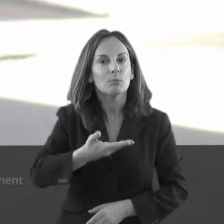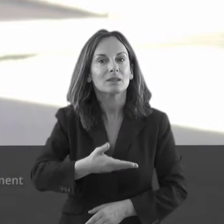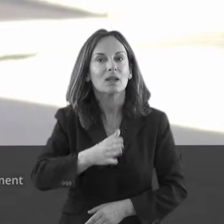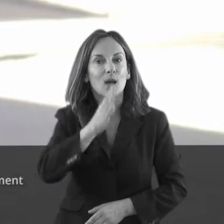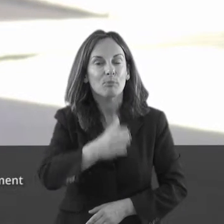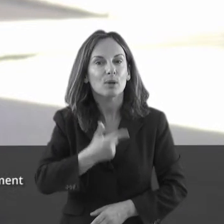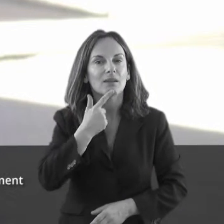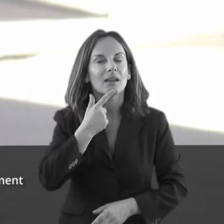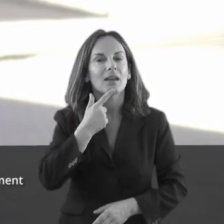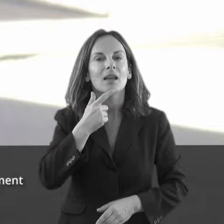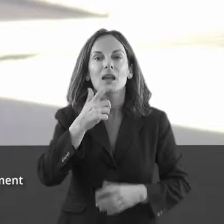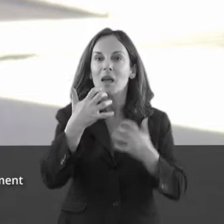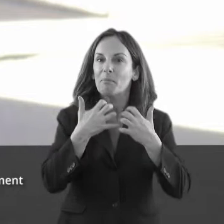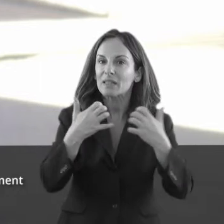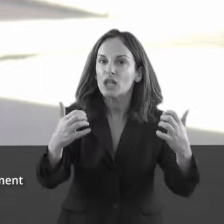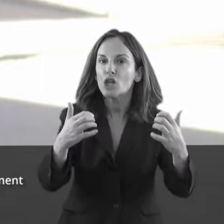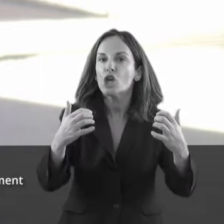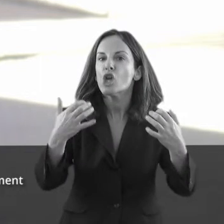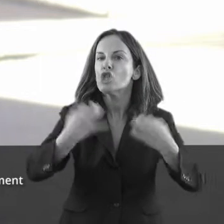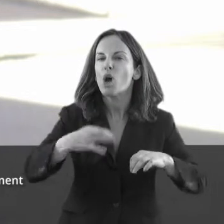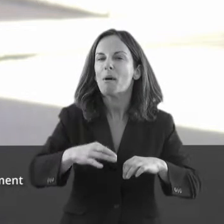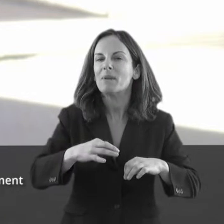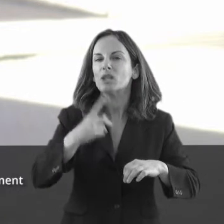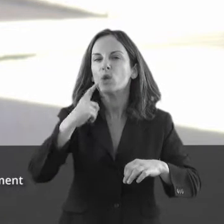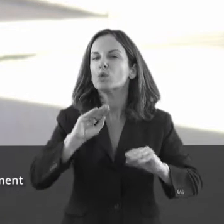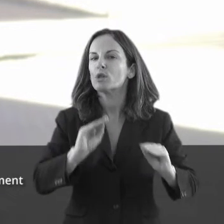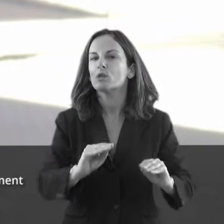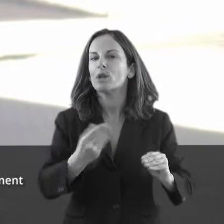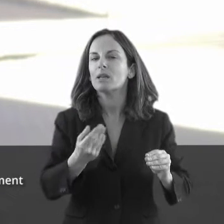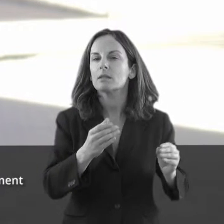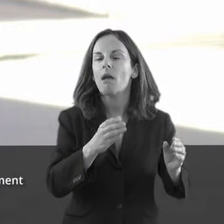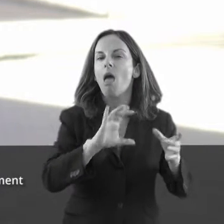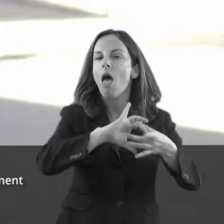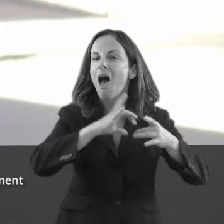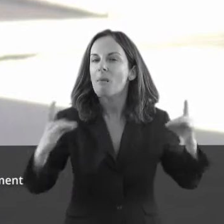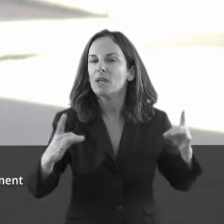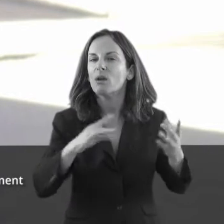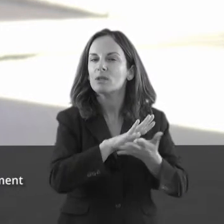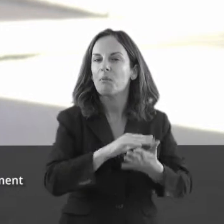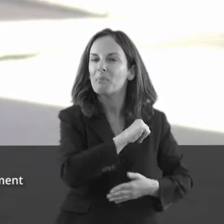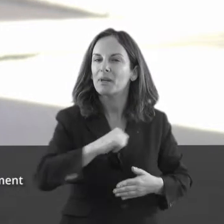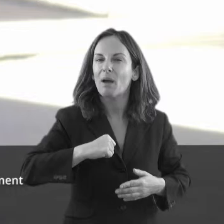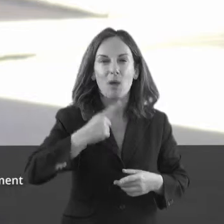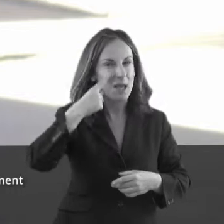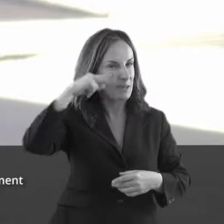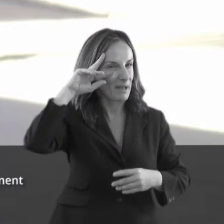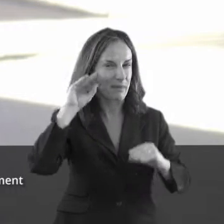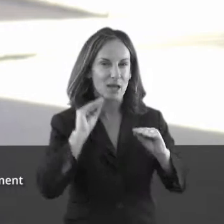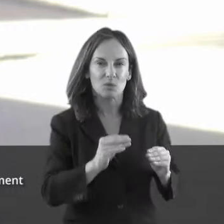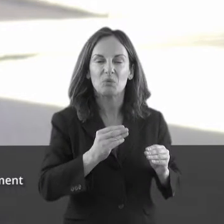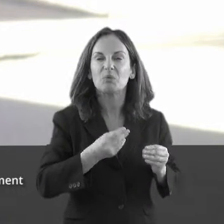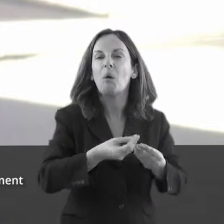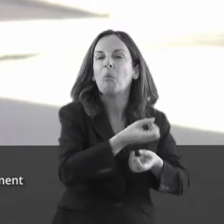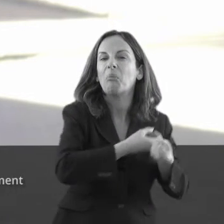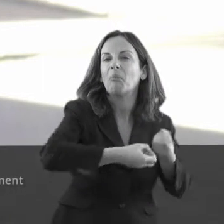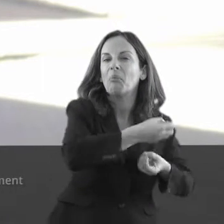coses, aquests diversos grups es reuneixin en un únic lloc i es posin d'acord o no, o discuteixin, de